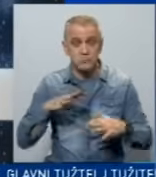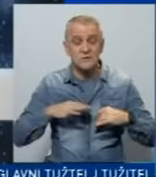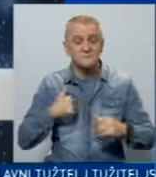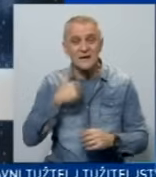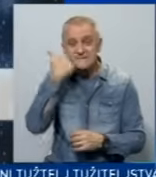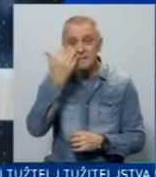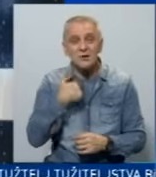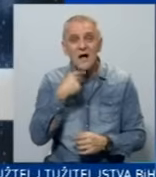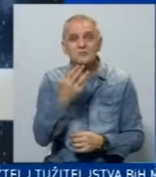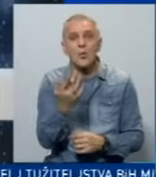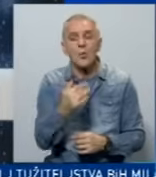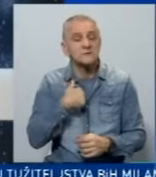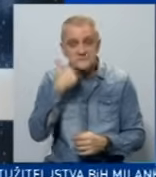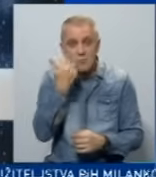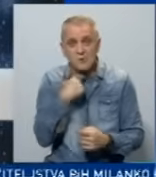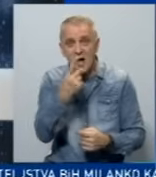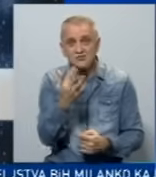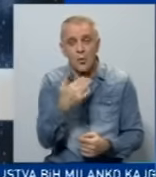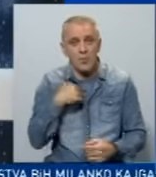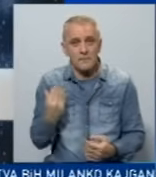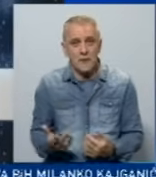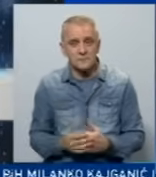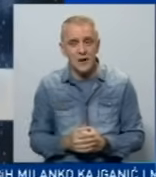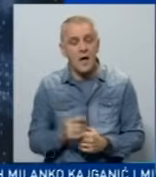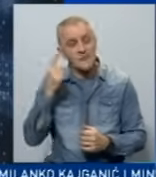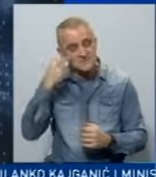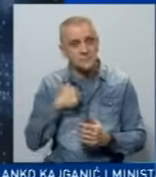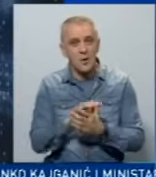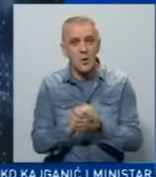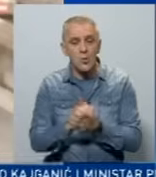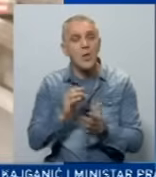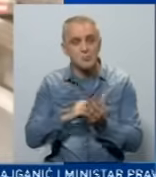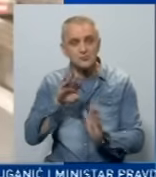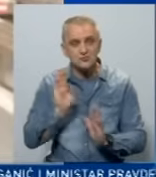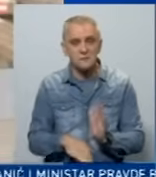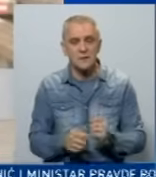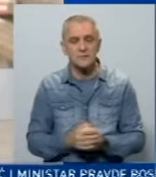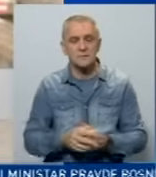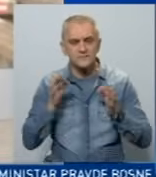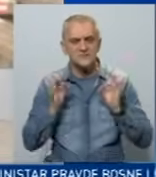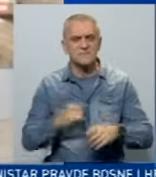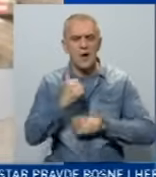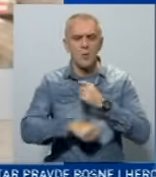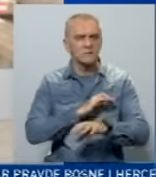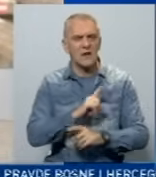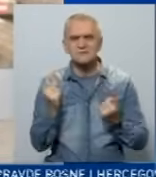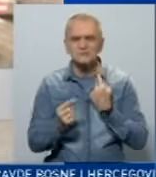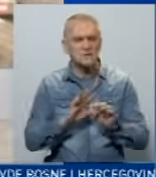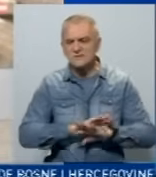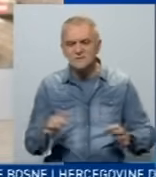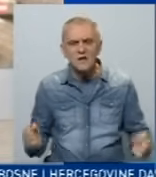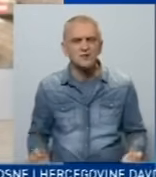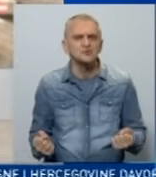sramota je me reći kolika su moje ukupna primanja, a vjerujem da kolege imaju još i manja. Svake godine situacija je sve teža i teža što se tiče